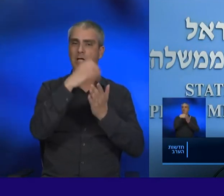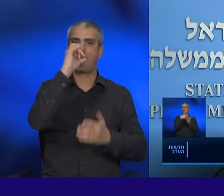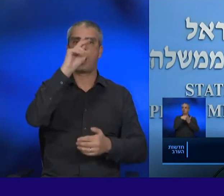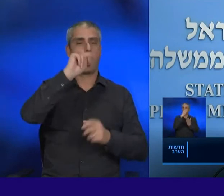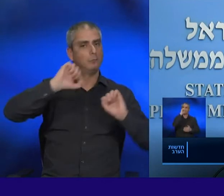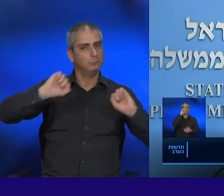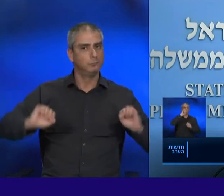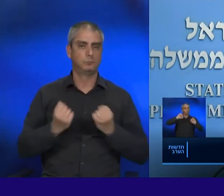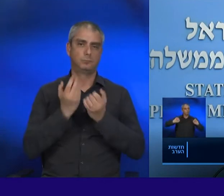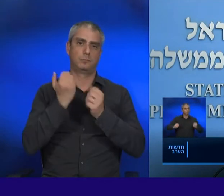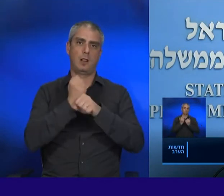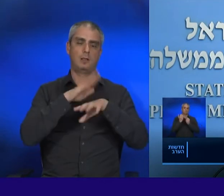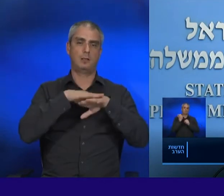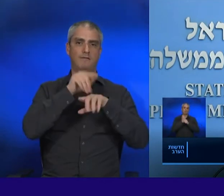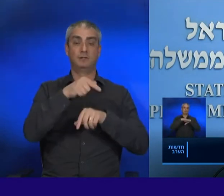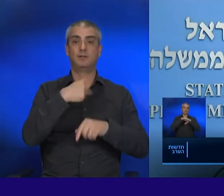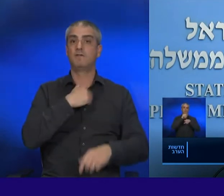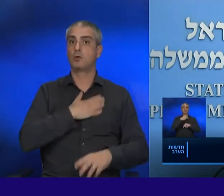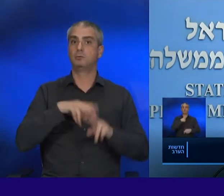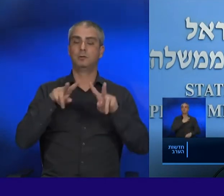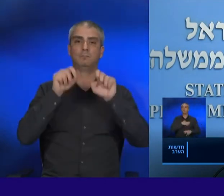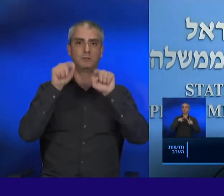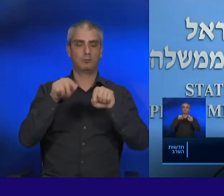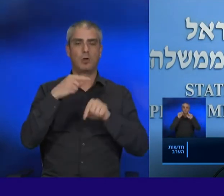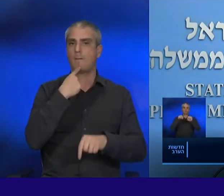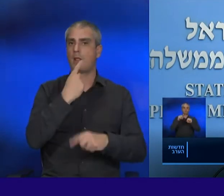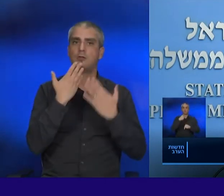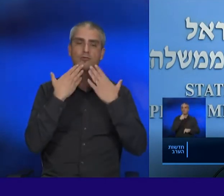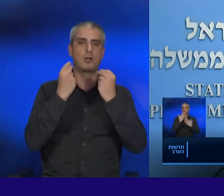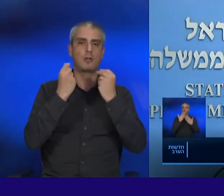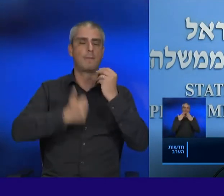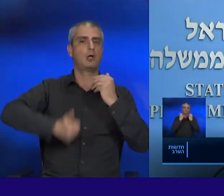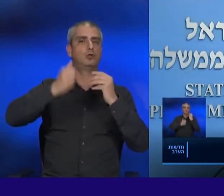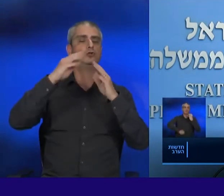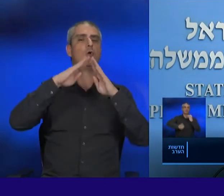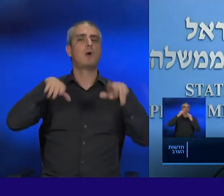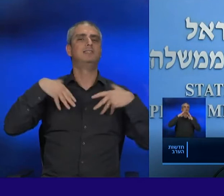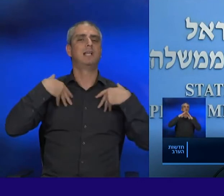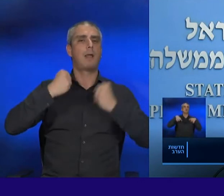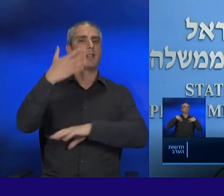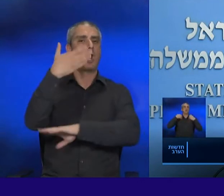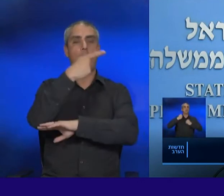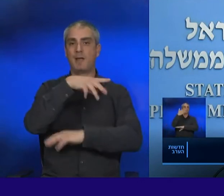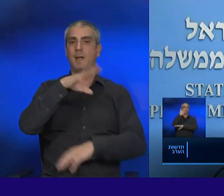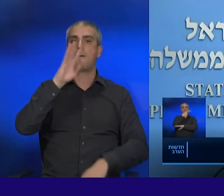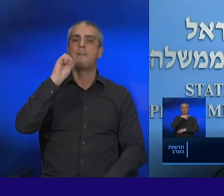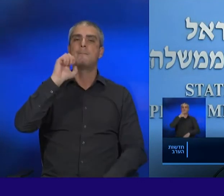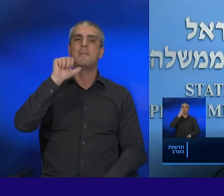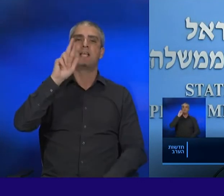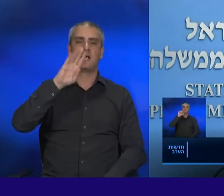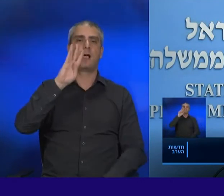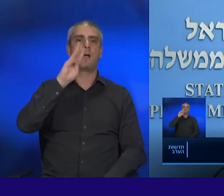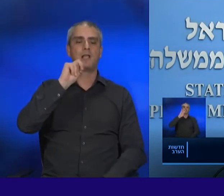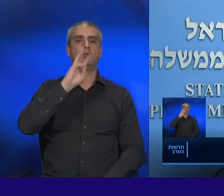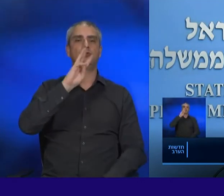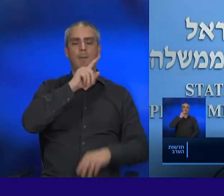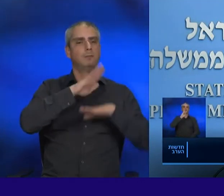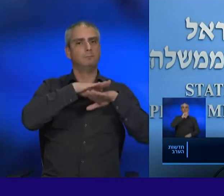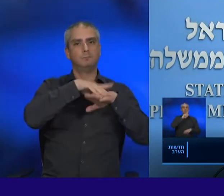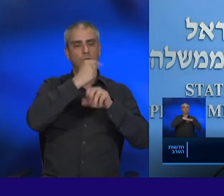מגויס, גם הוא למשימה ואני רוצה בהזמנות הזאת גם לומר תודה לראש המלאל, מאיר בן שבת שבמקצועיות שלו ובשקט שלו